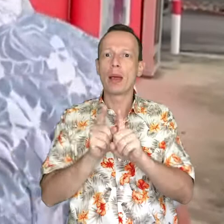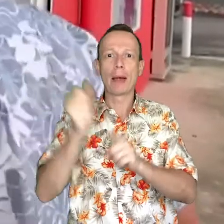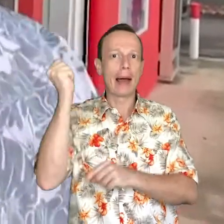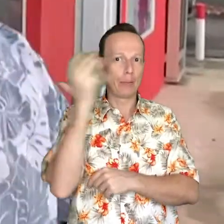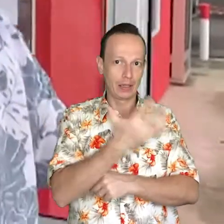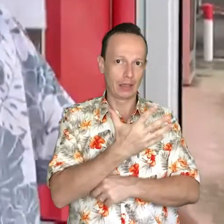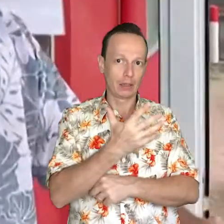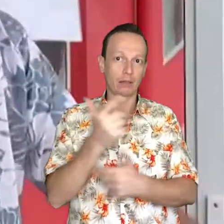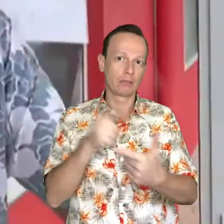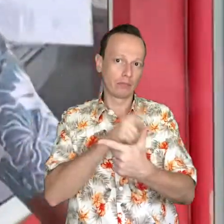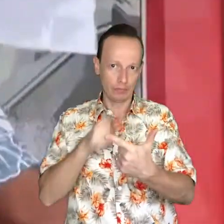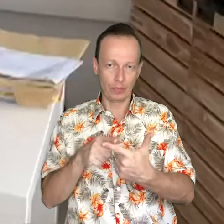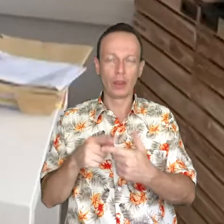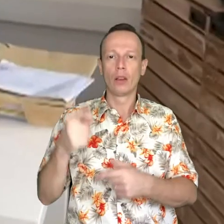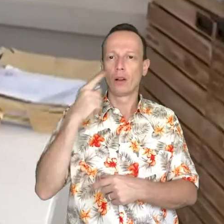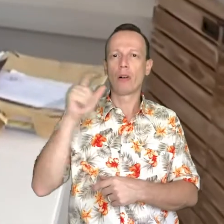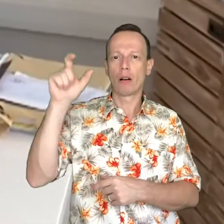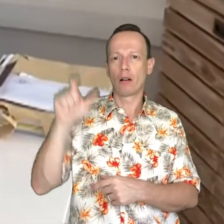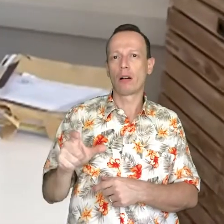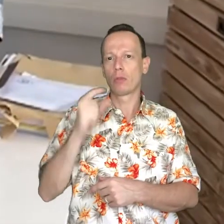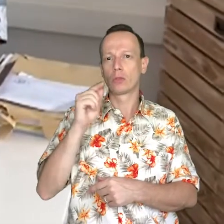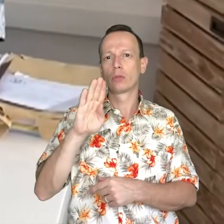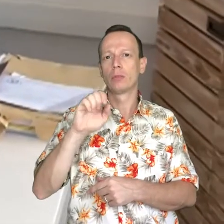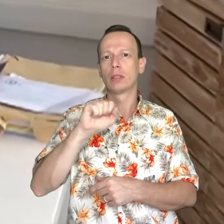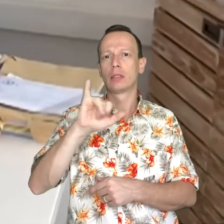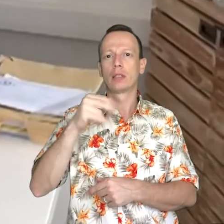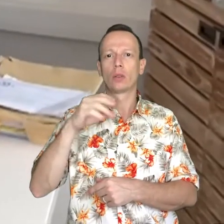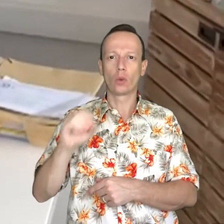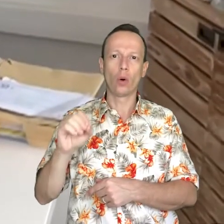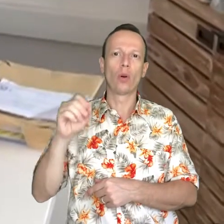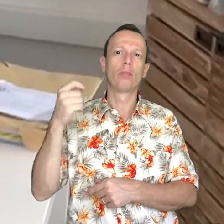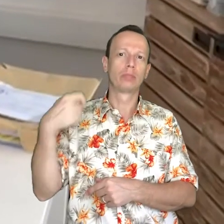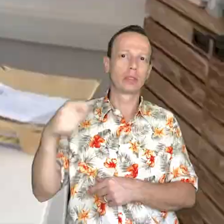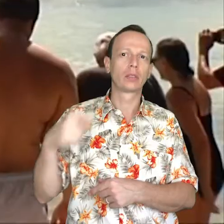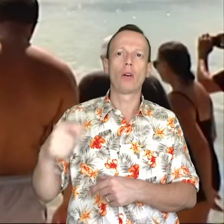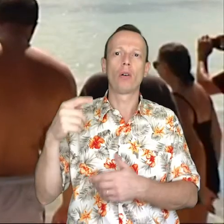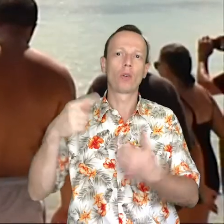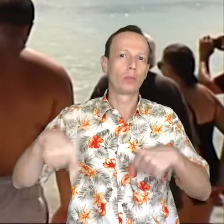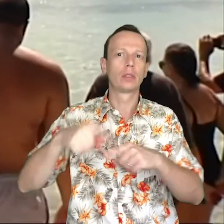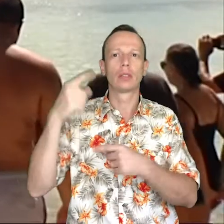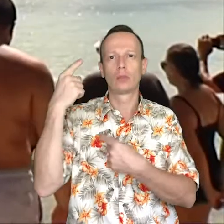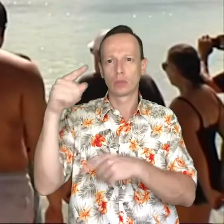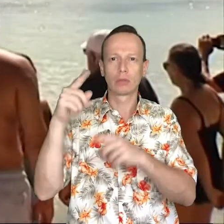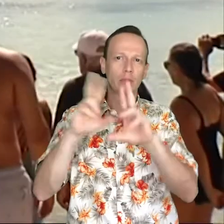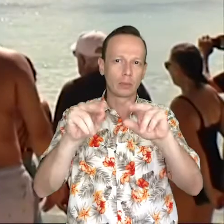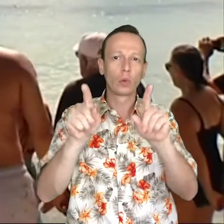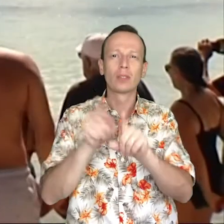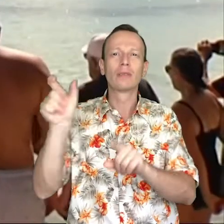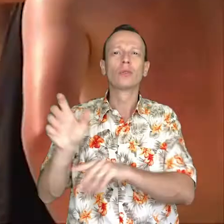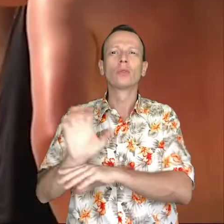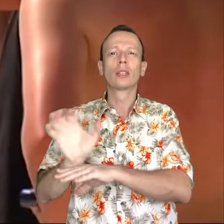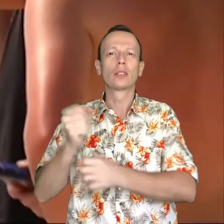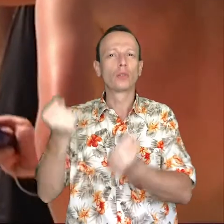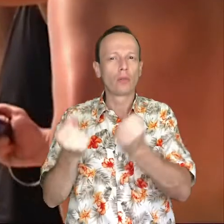même pour les touristes américains. Reynoui Bessino, président du comité du tourisme à Boura-Boura, et Yves Taïwissing, chauffeur de